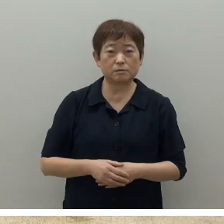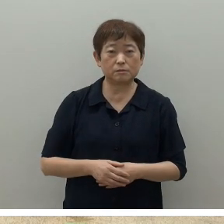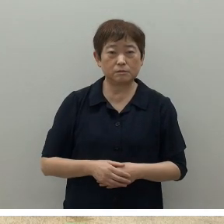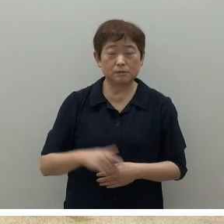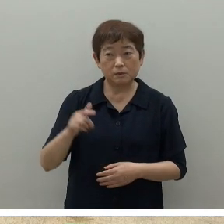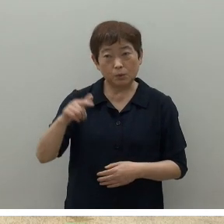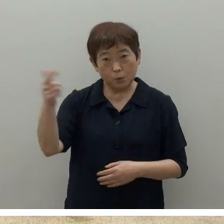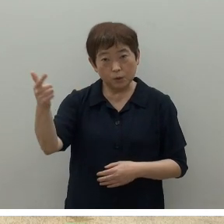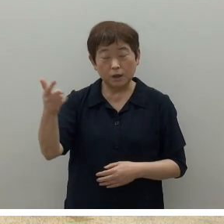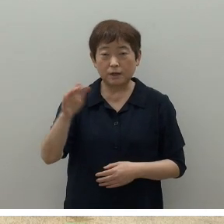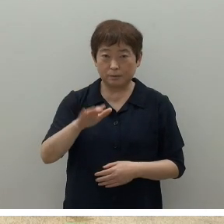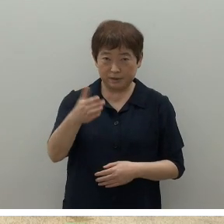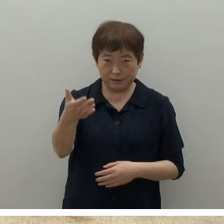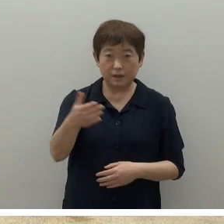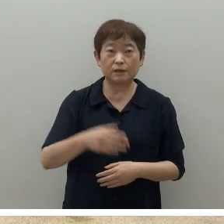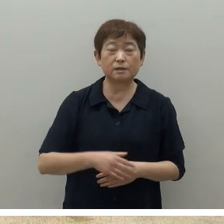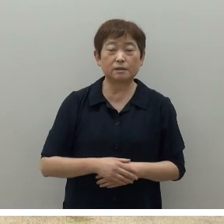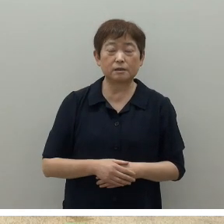他に